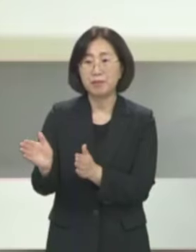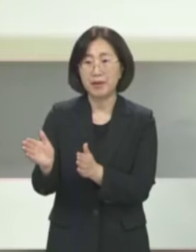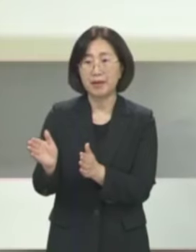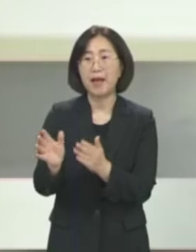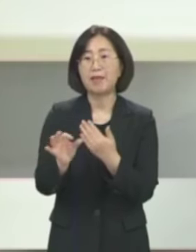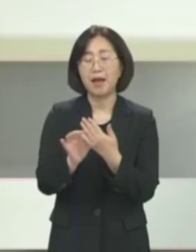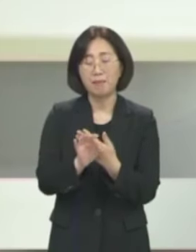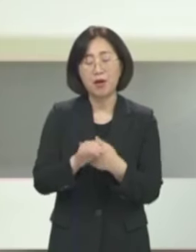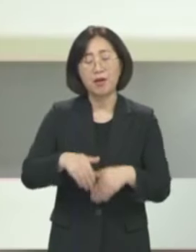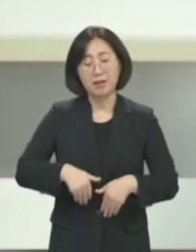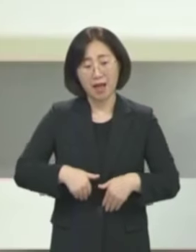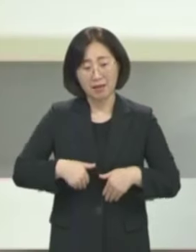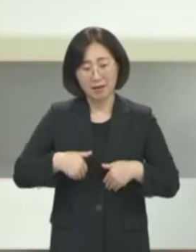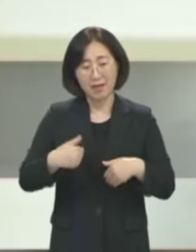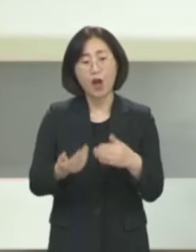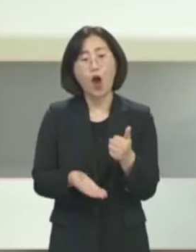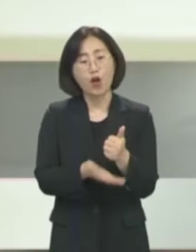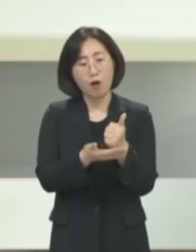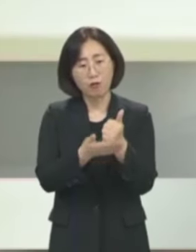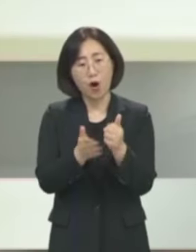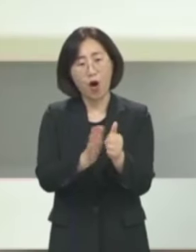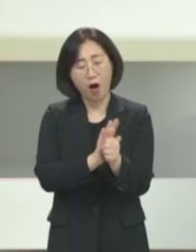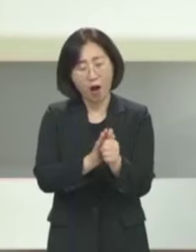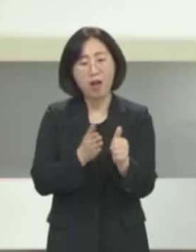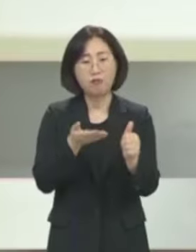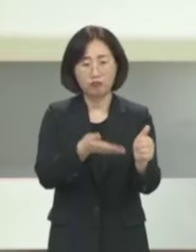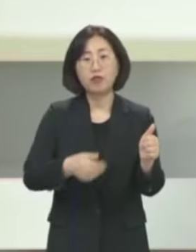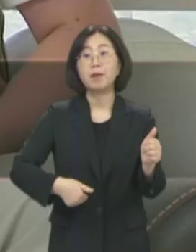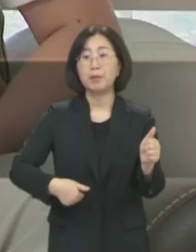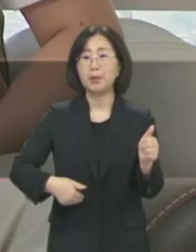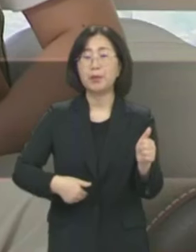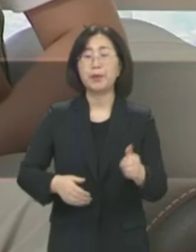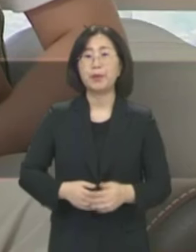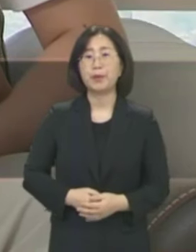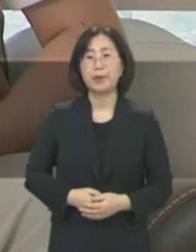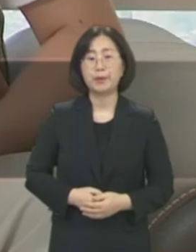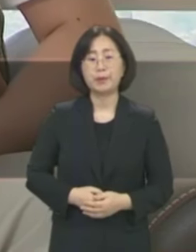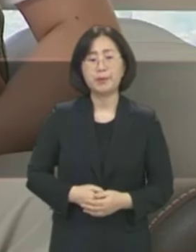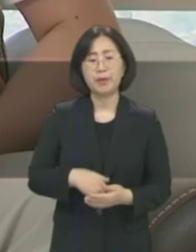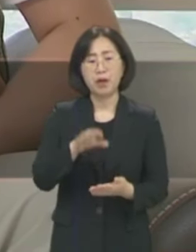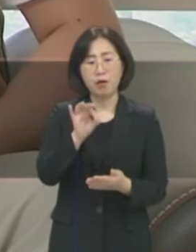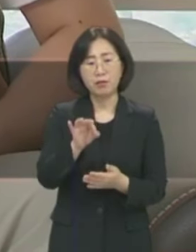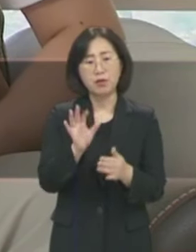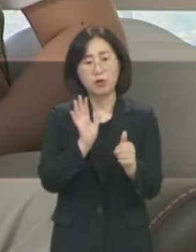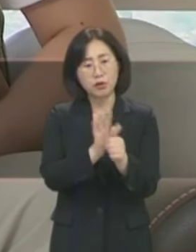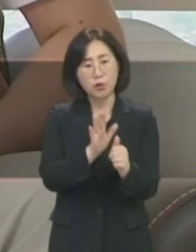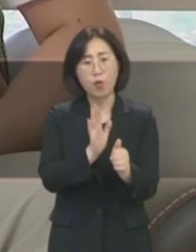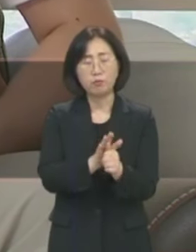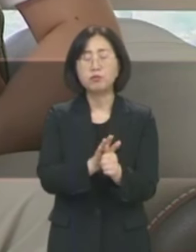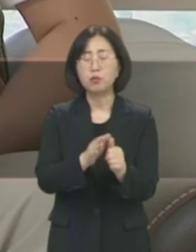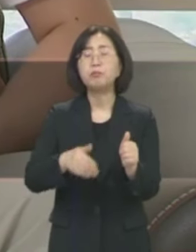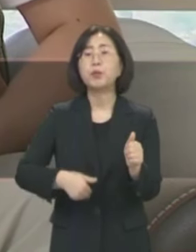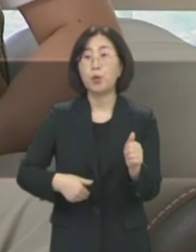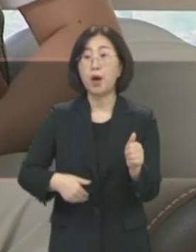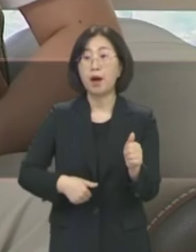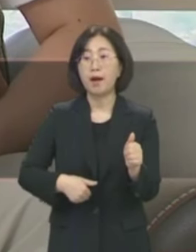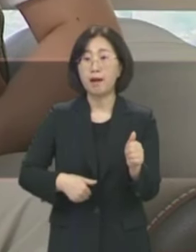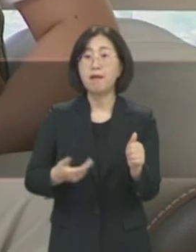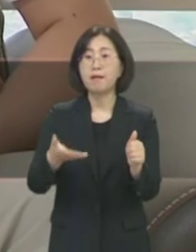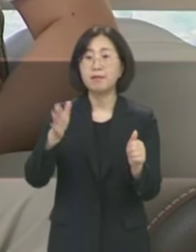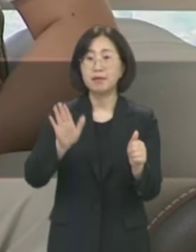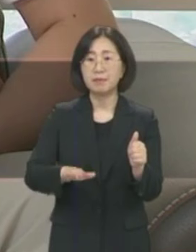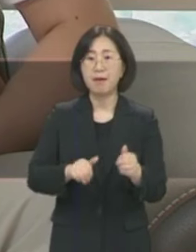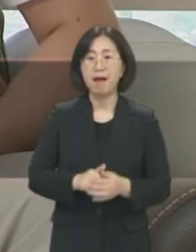따뜻하게 이렇게 격려해주는 그게 너무 필요한 것 같아요. 뭐 경제적 지원이나 이런 것도 당연히